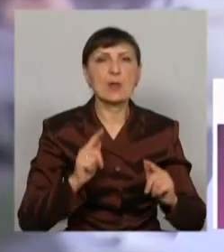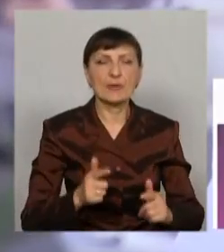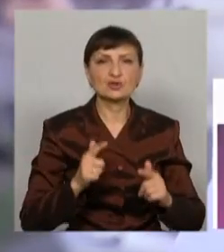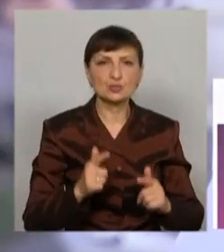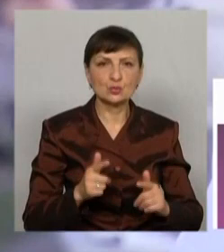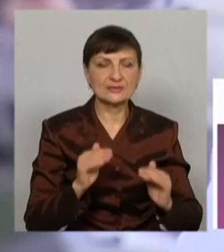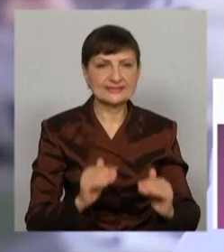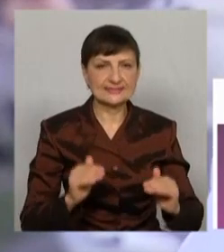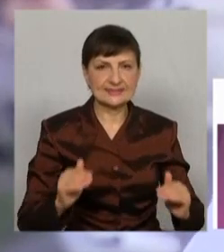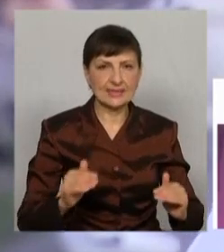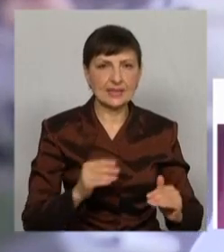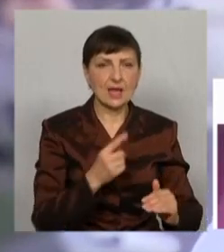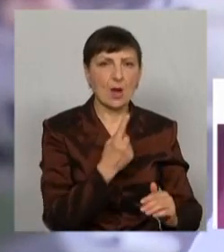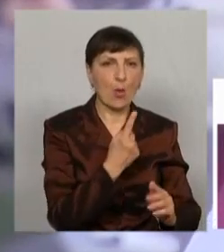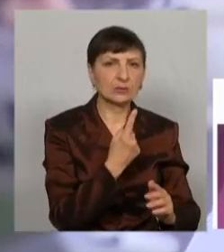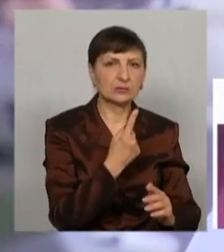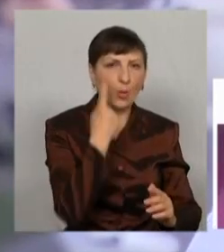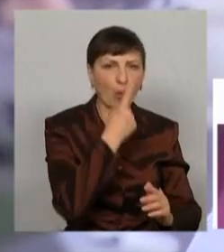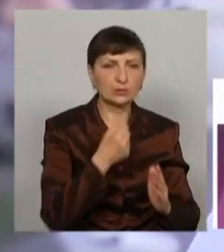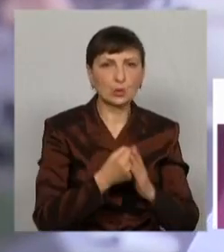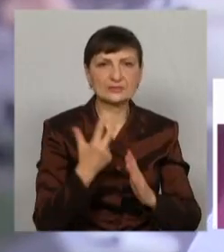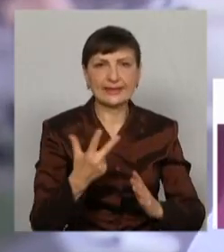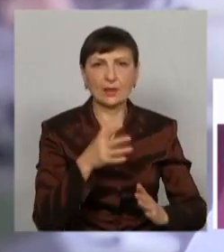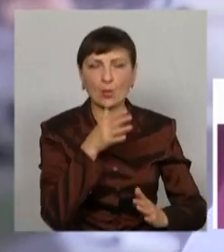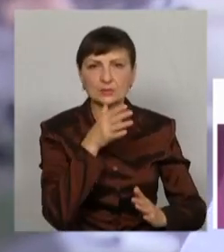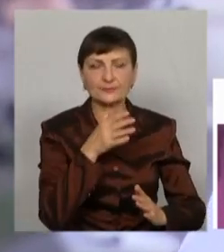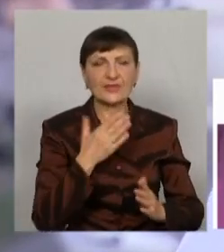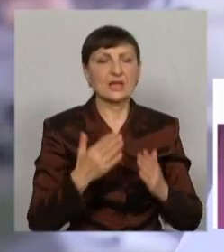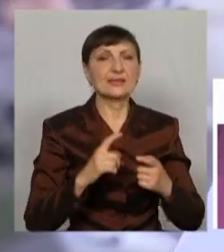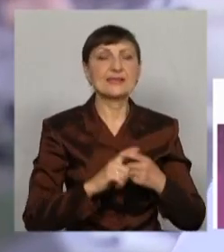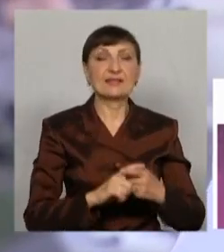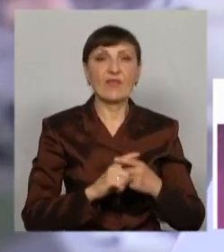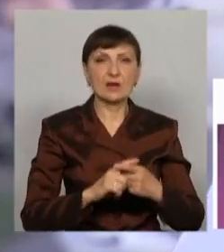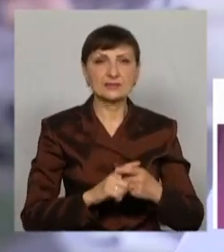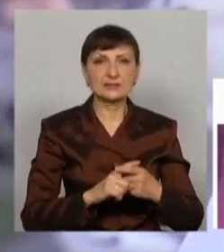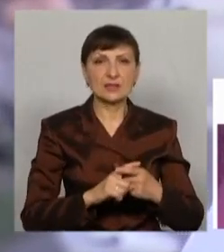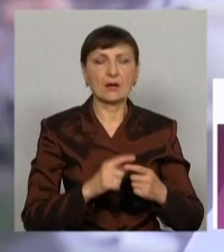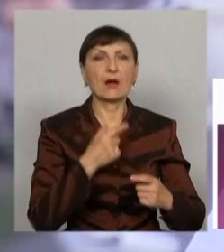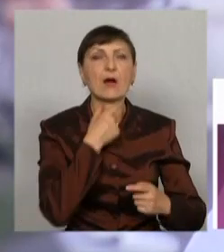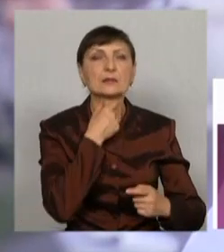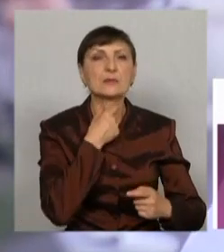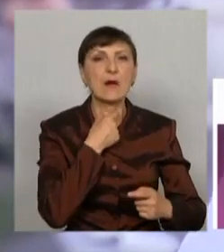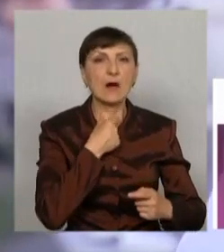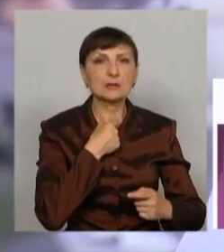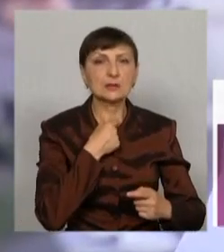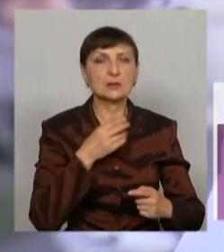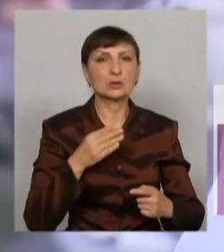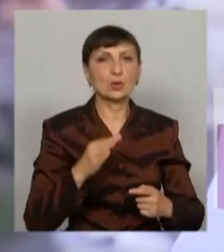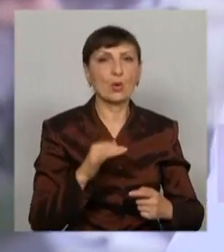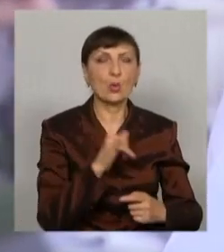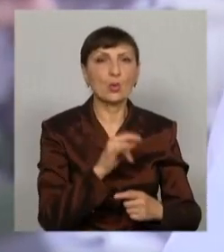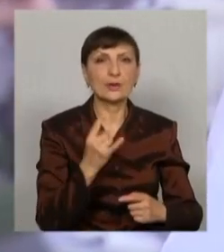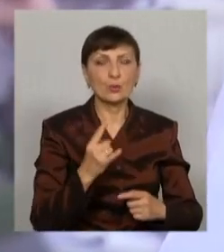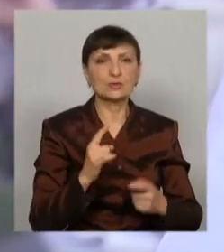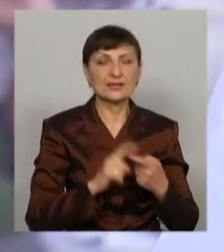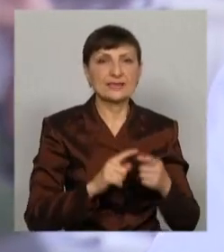внимание детей первых 3 лет жизни? Если вовлекается в инфекционный процесс гортани, голосовые связки, то у больного на